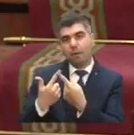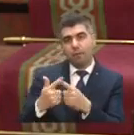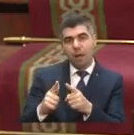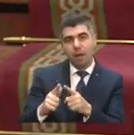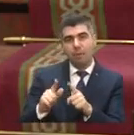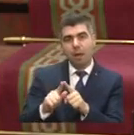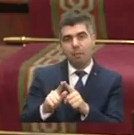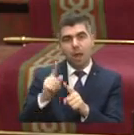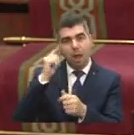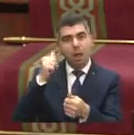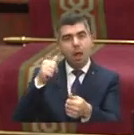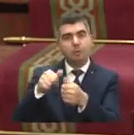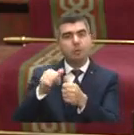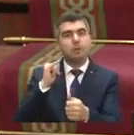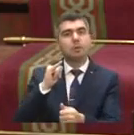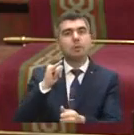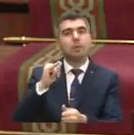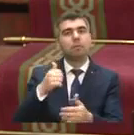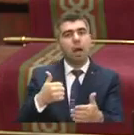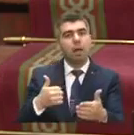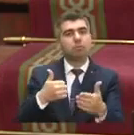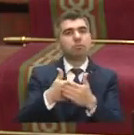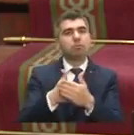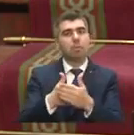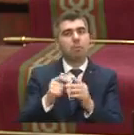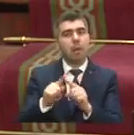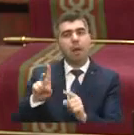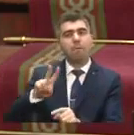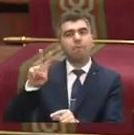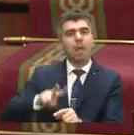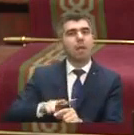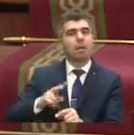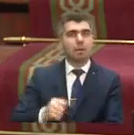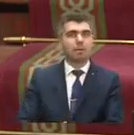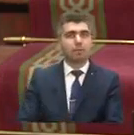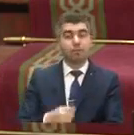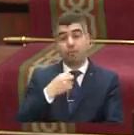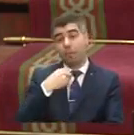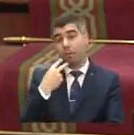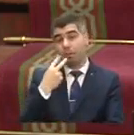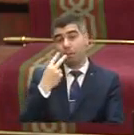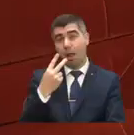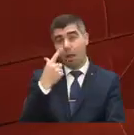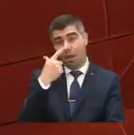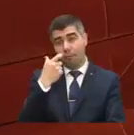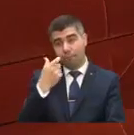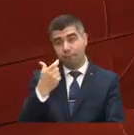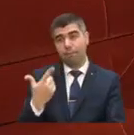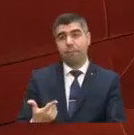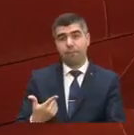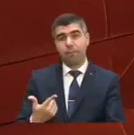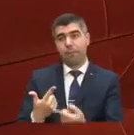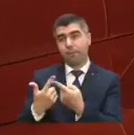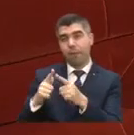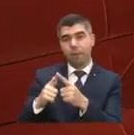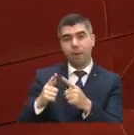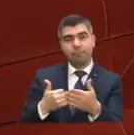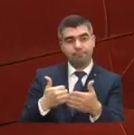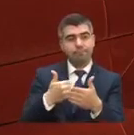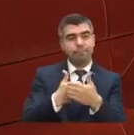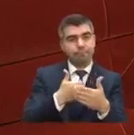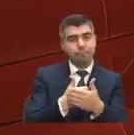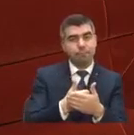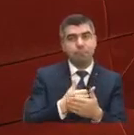حوادث السير في بلادنا، اصبحت واقعا يفرض نفسها. وحنا شفنا غير في الاونه الاخيره للاسف الشديد واحد المجموعه ديال الحوادث اللي ادت لواحد المجموعه ديال